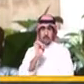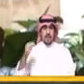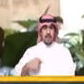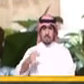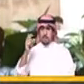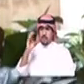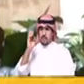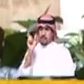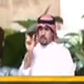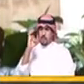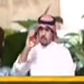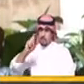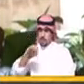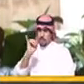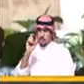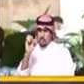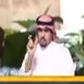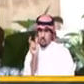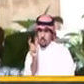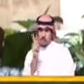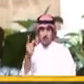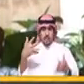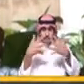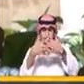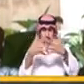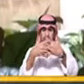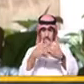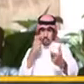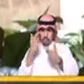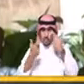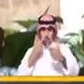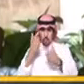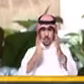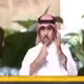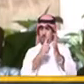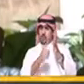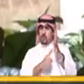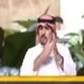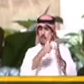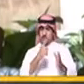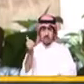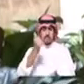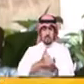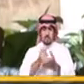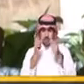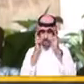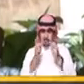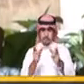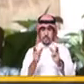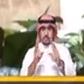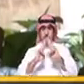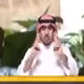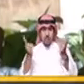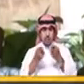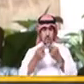صاحب شركة إزري. طبعا هو من يعني هذا مؤتمر سنوي كل شهر 6-7 يصير مؤتمر